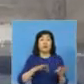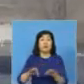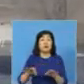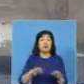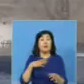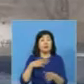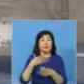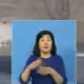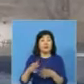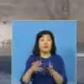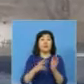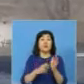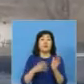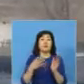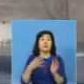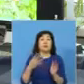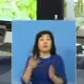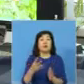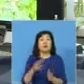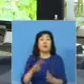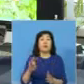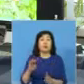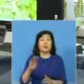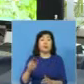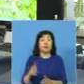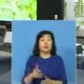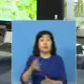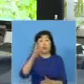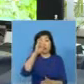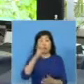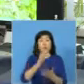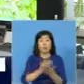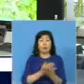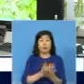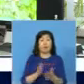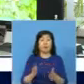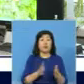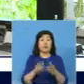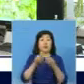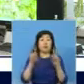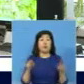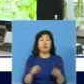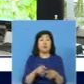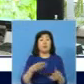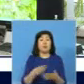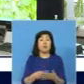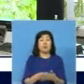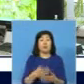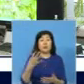было выделено 742 миллиона тенге. По государственным программам, по дорожной карте бизнеса 40